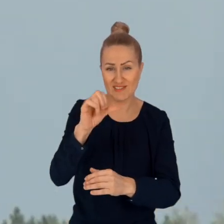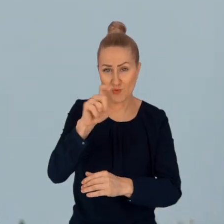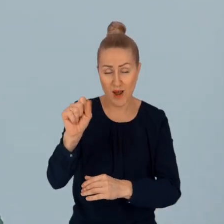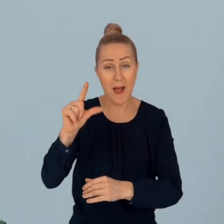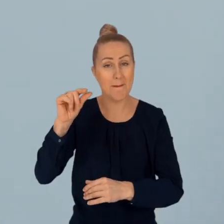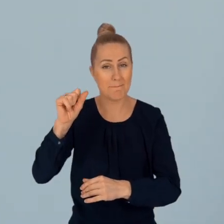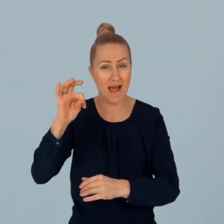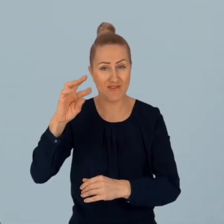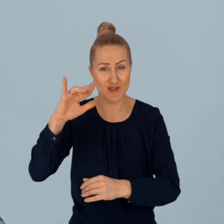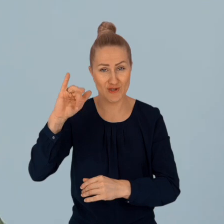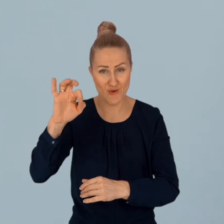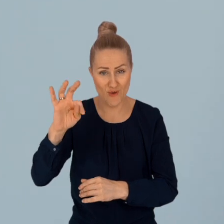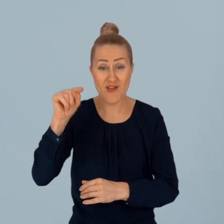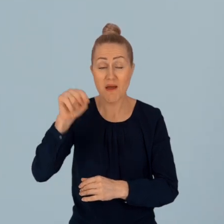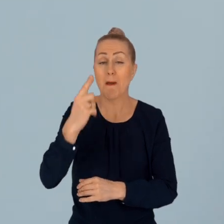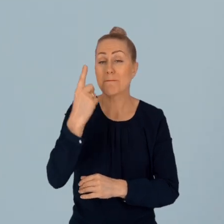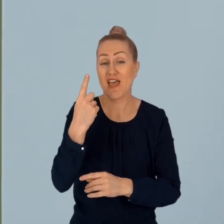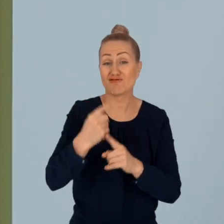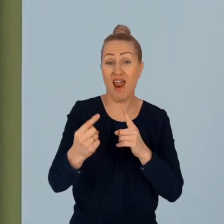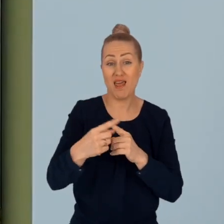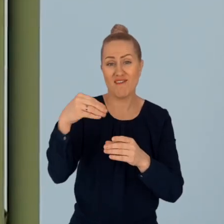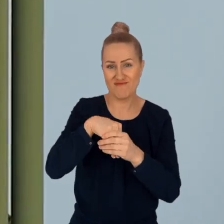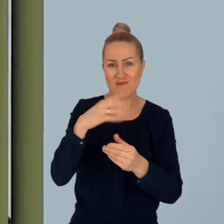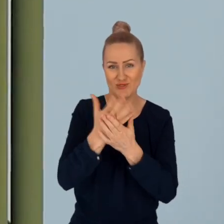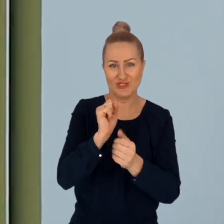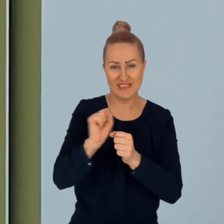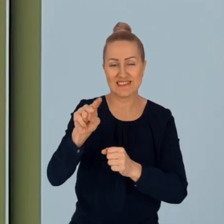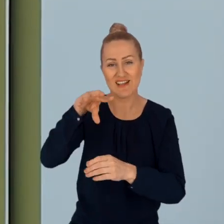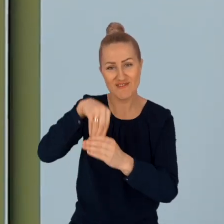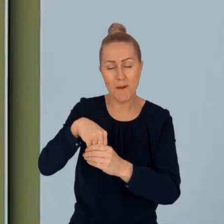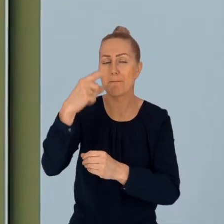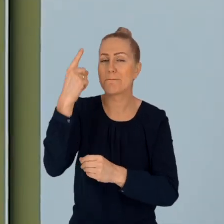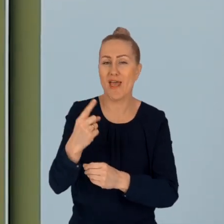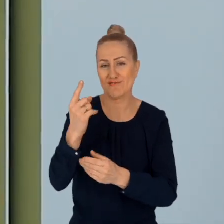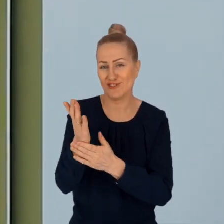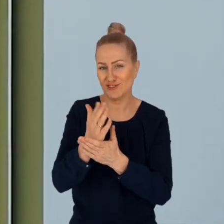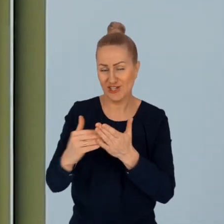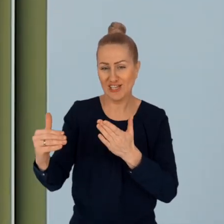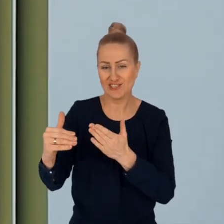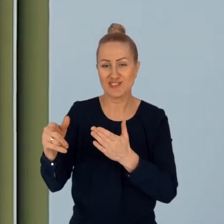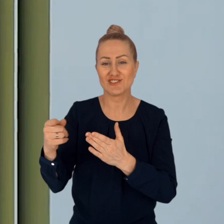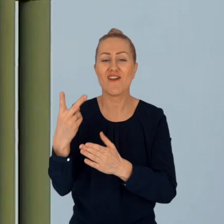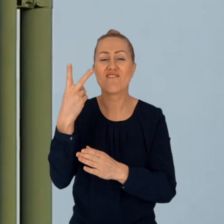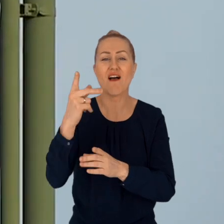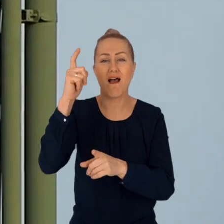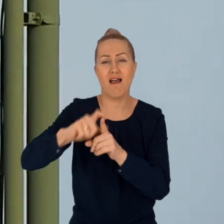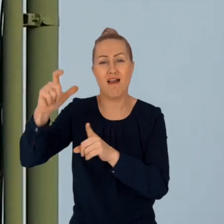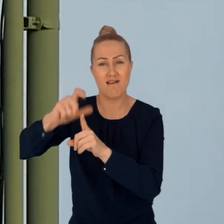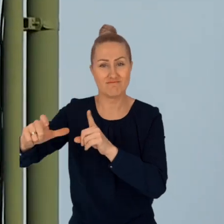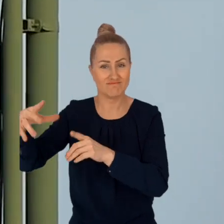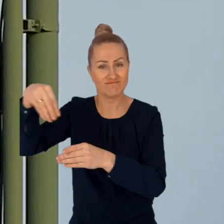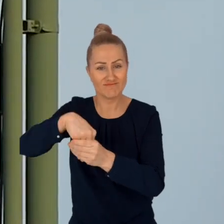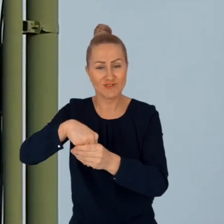którego pierwsze elementy stoją tutaj w ramach jego pierwszej części, pierwszych dwóch baterii,